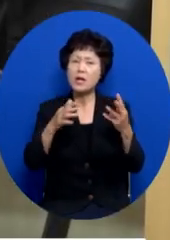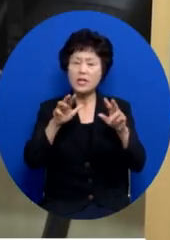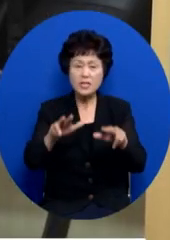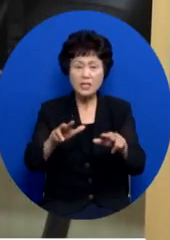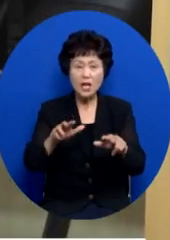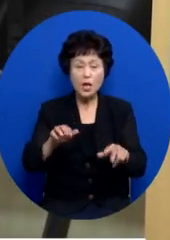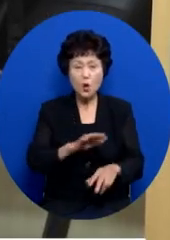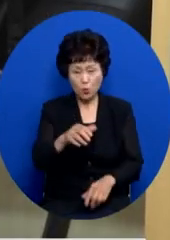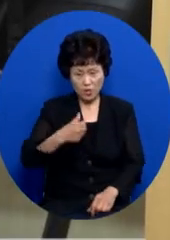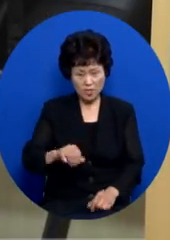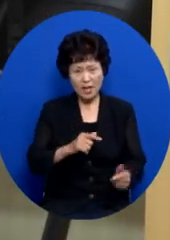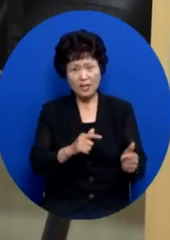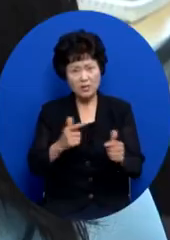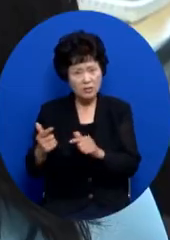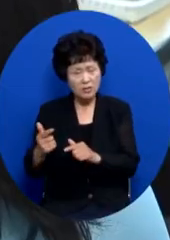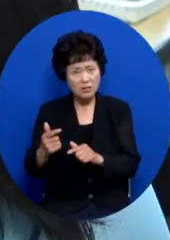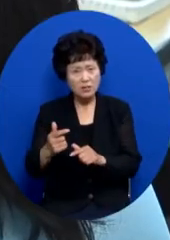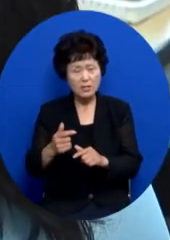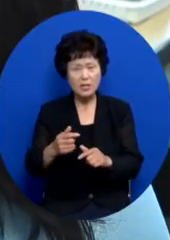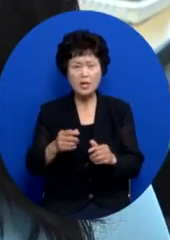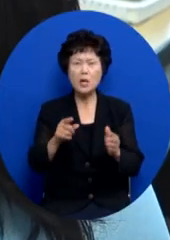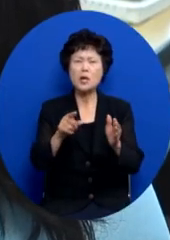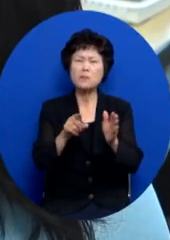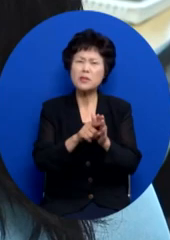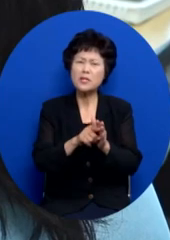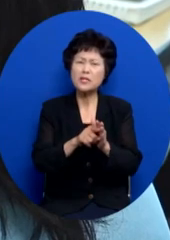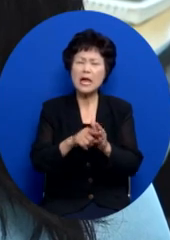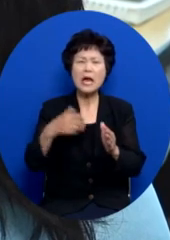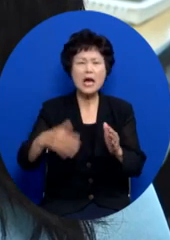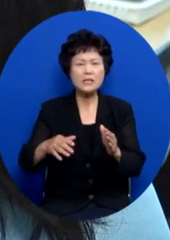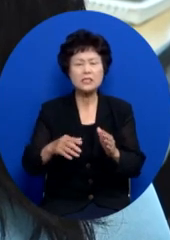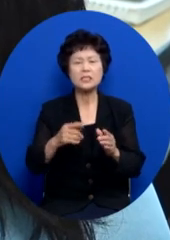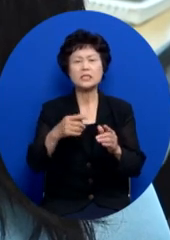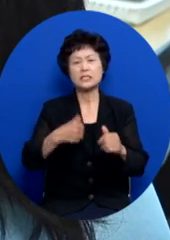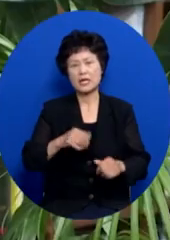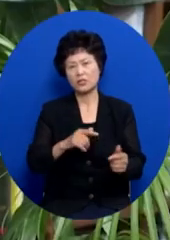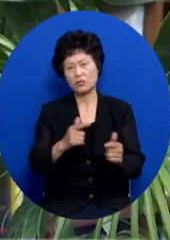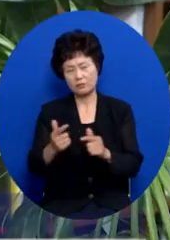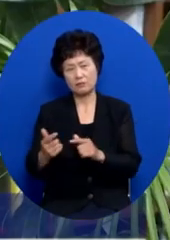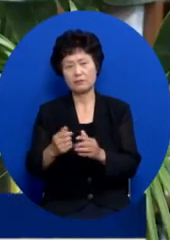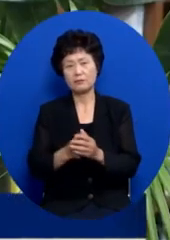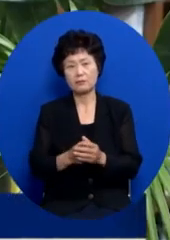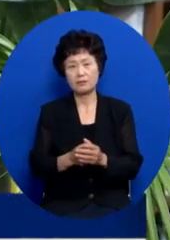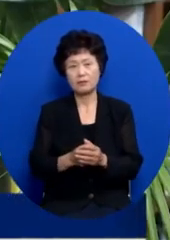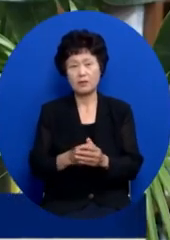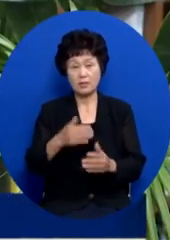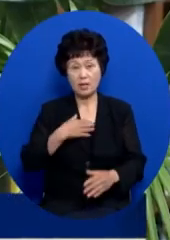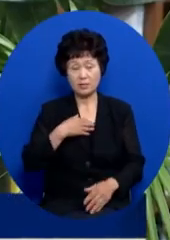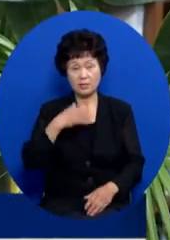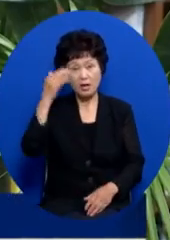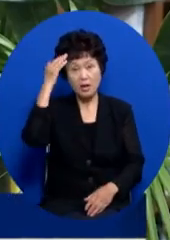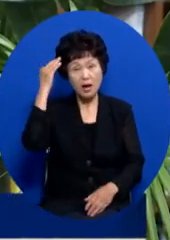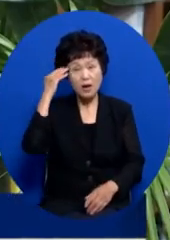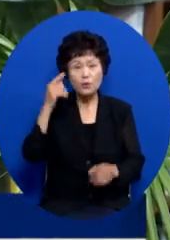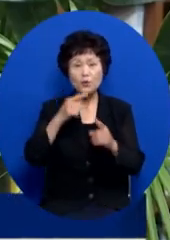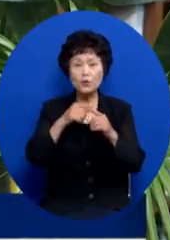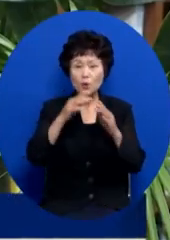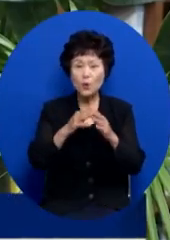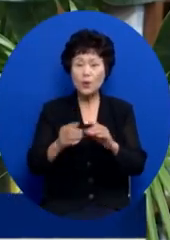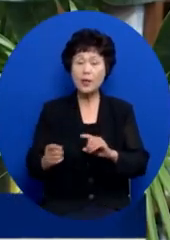우리의 선교지가 해외가 아닌 한국의 다음 세대임을 깨달은 교회가 있습니다 저는 한국교회에 살리는